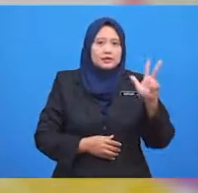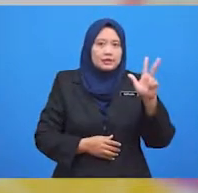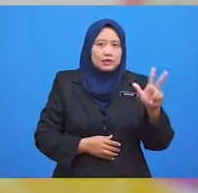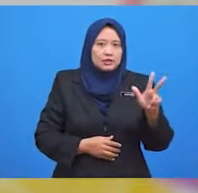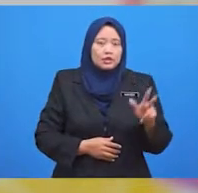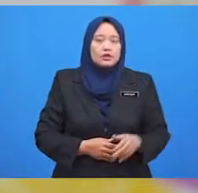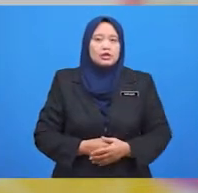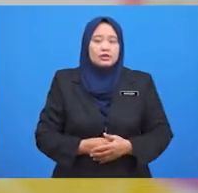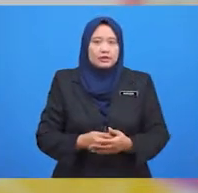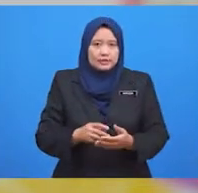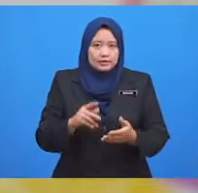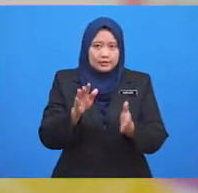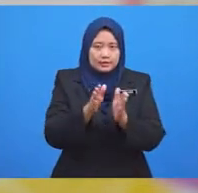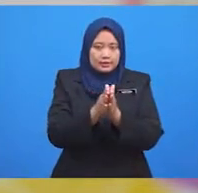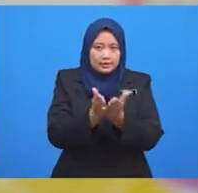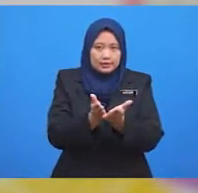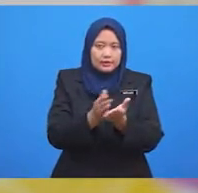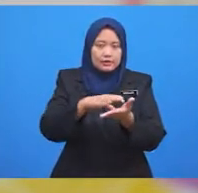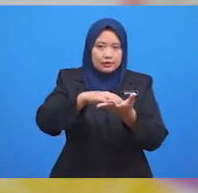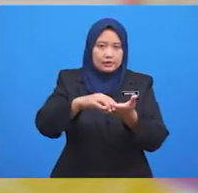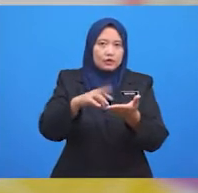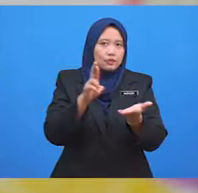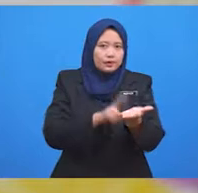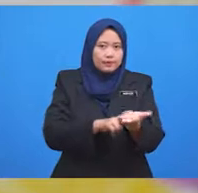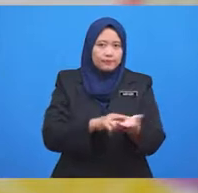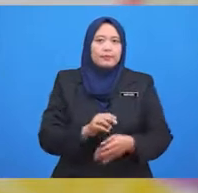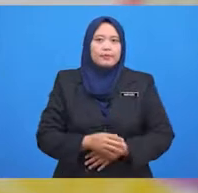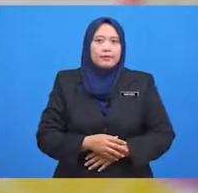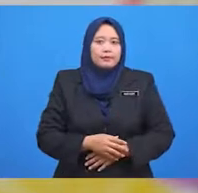estetik. Mengadakan sesi rundingan dengan pelanggan.